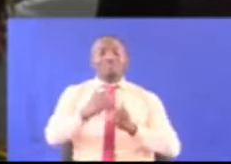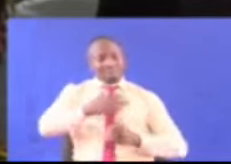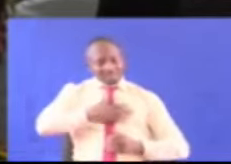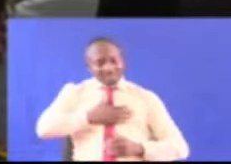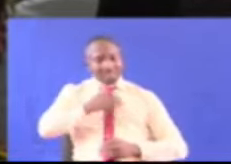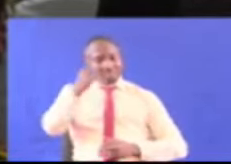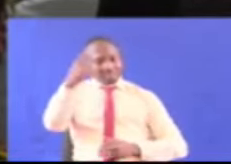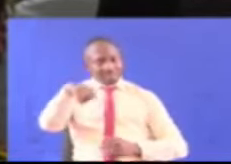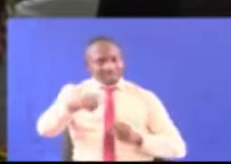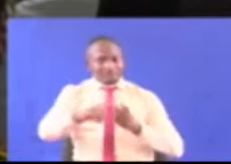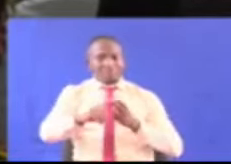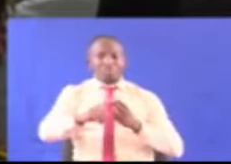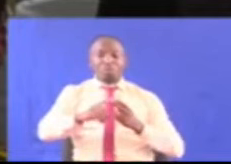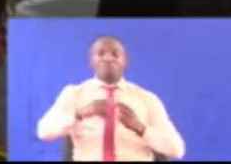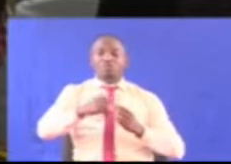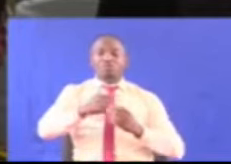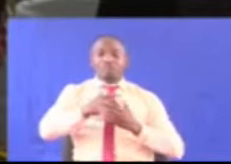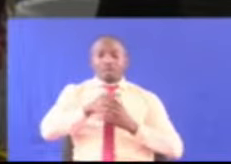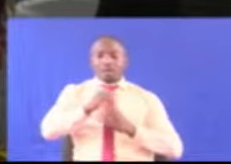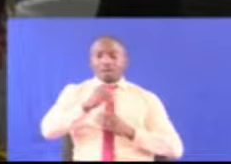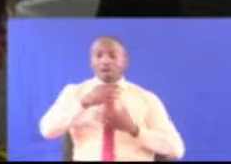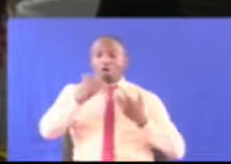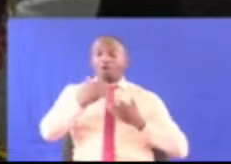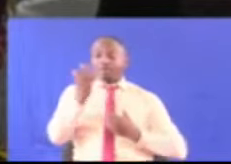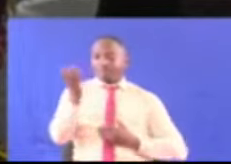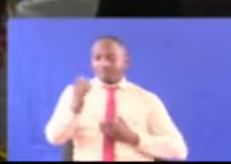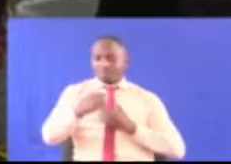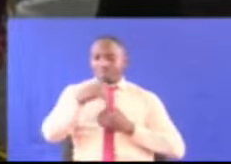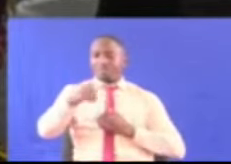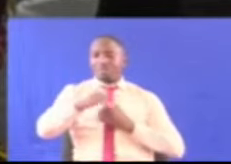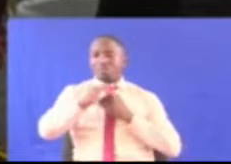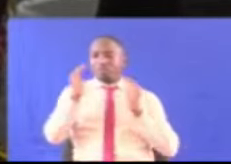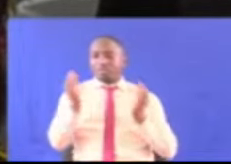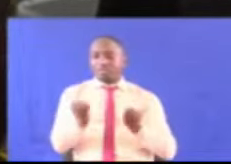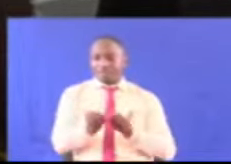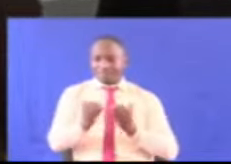Asante sana. Kipaza sauti chetu hiki. Tunashukuru.